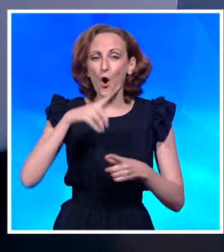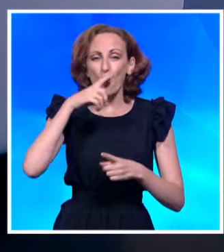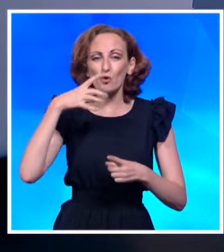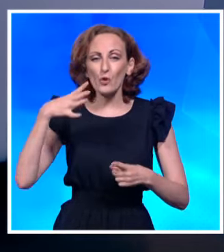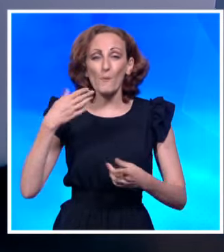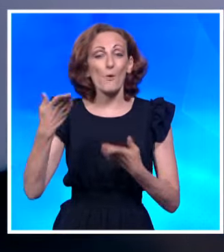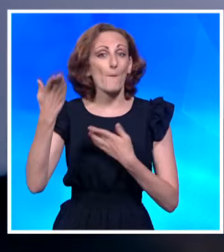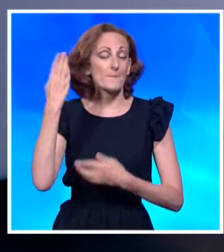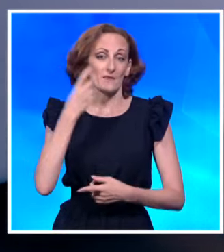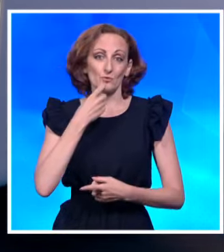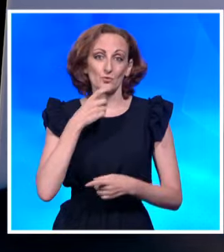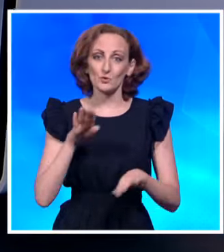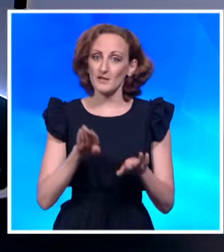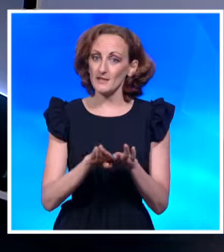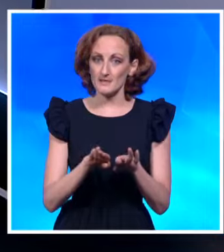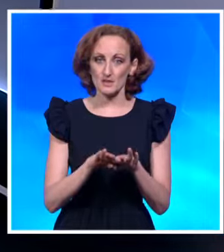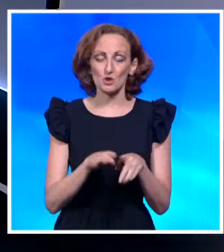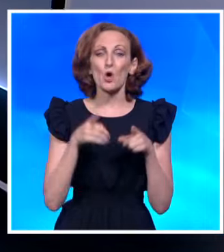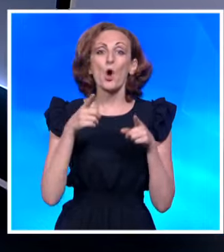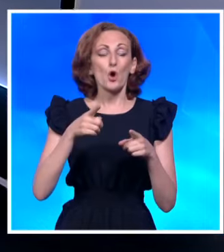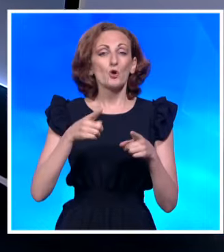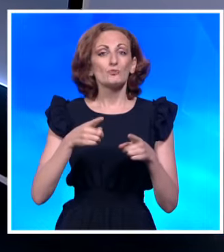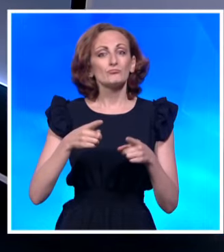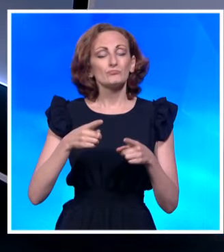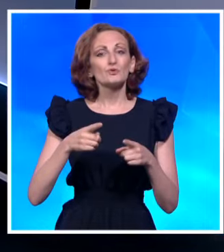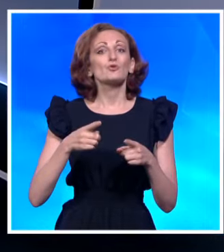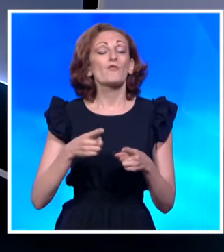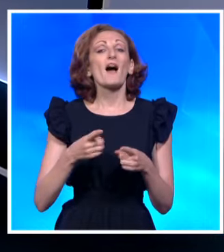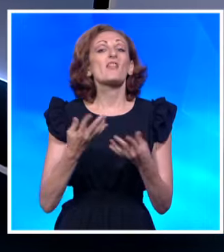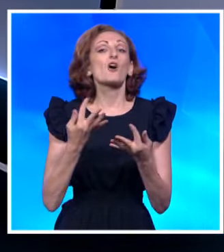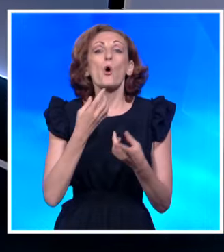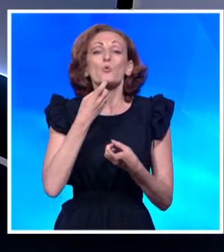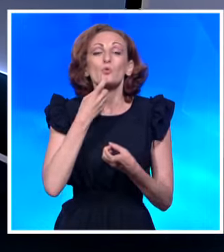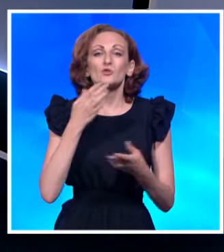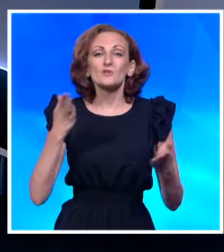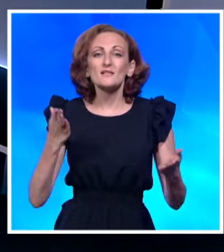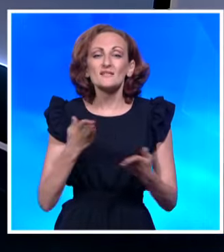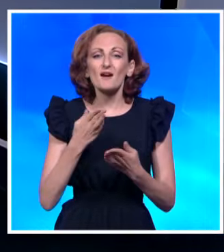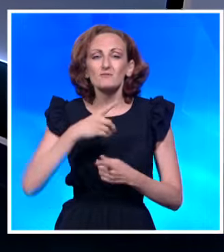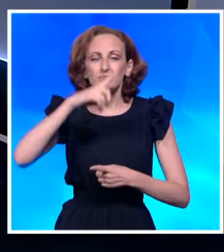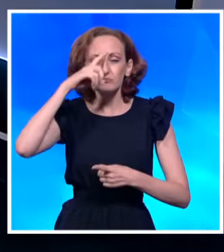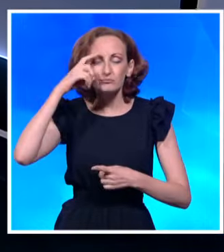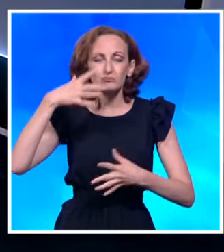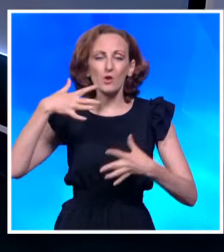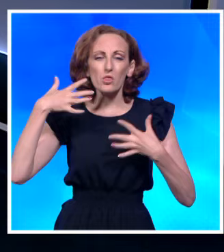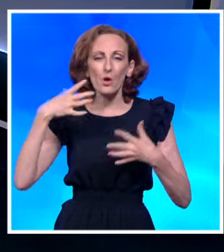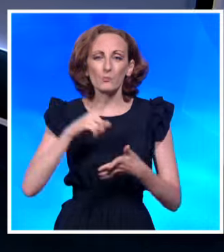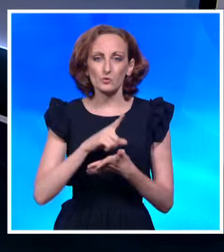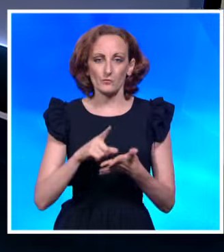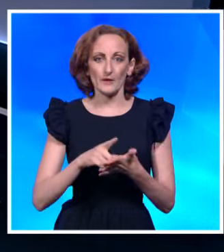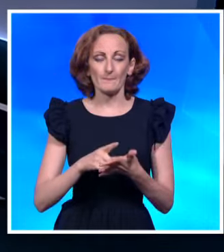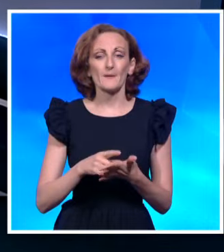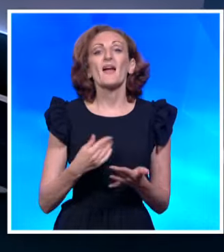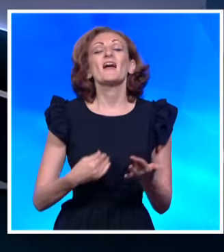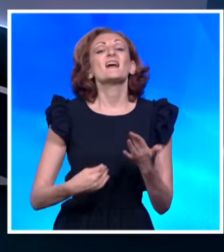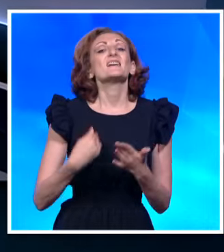бележеше така високи стойности. Този цикъл на колко години е това екстремно горещо време? Така или иначе, след 2000-та